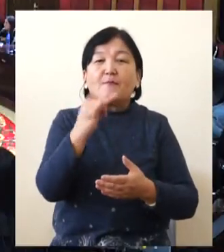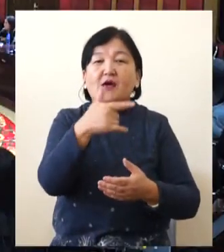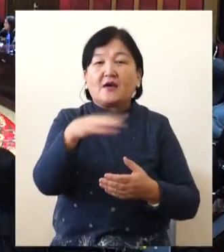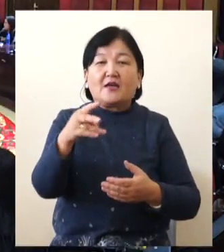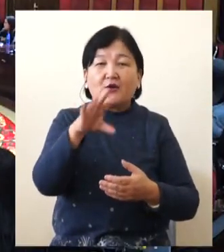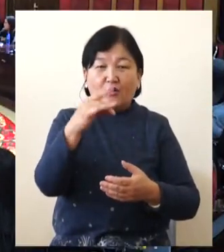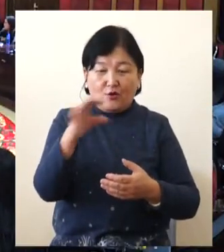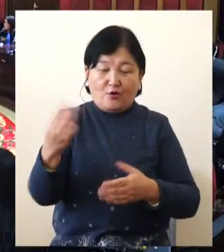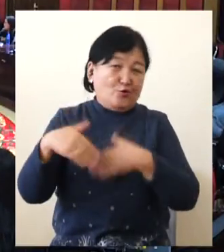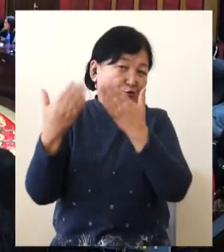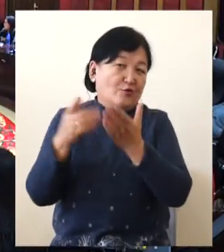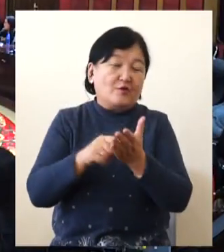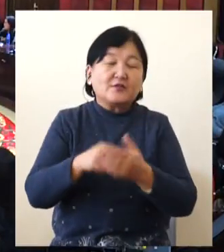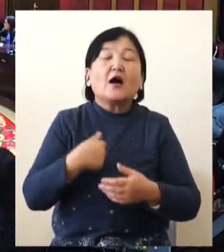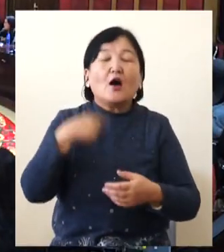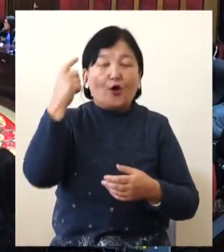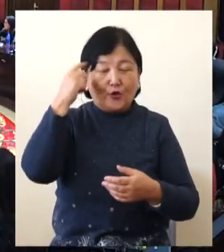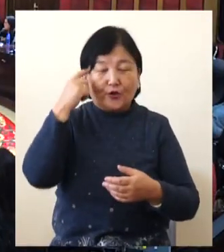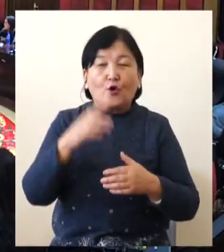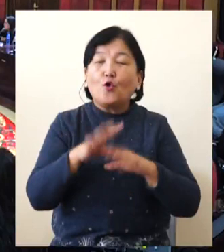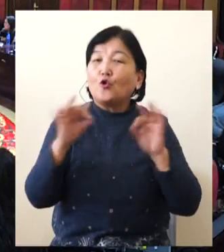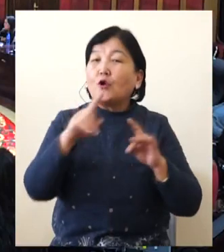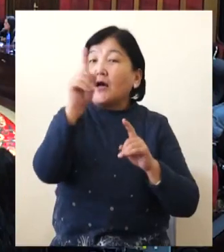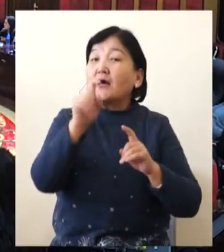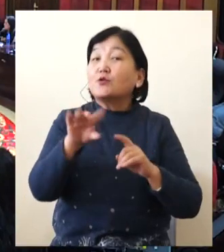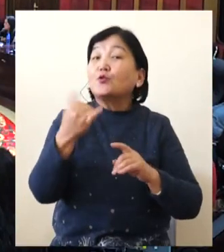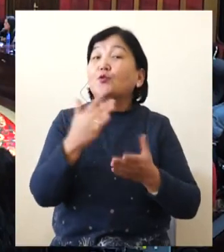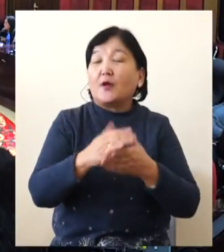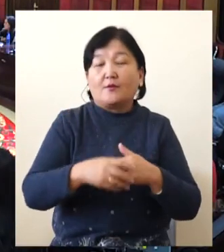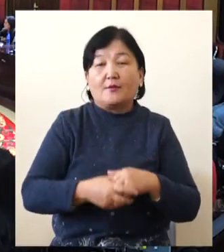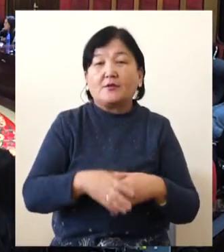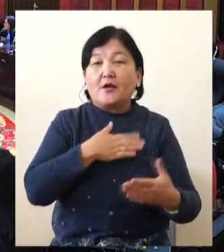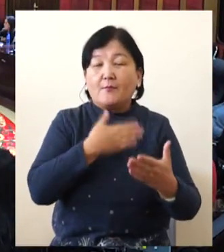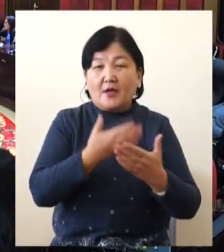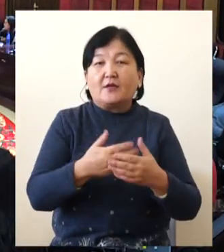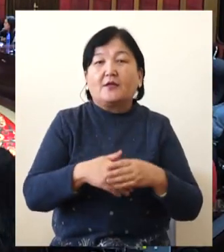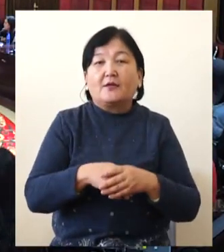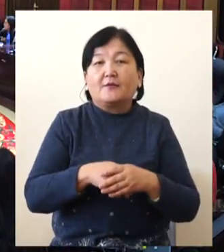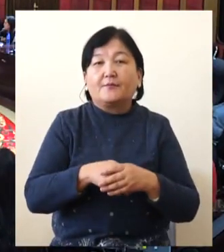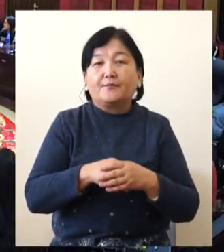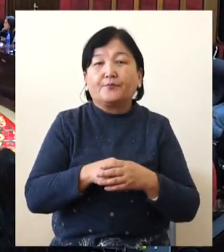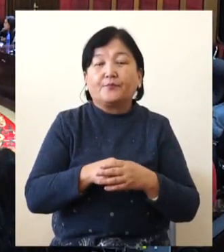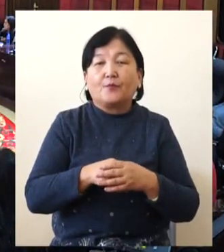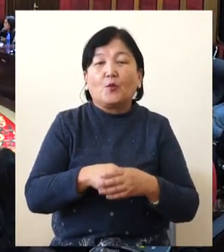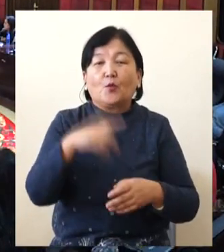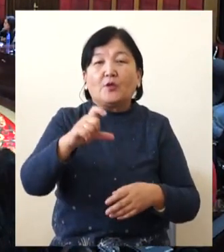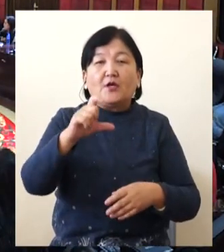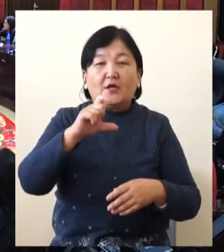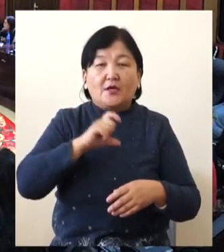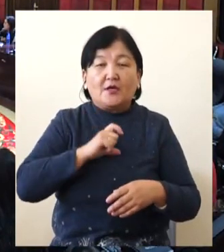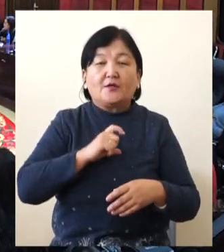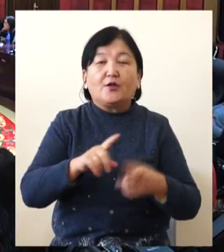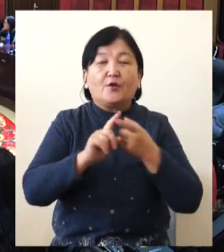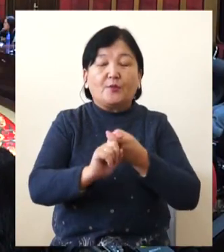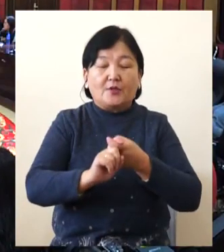За за за ойлголоо. Өөр ямар асуулт вэ сая? За баяртай та энэ хүний эрхтэй